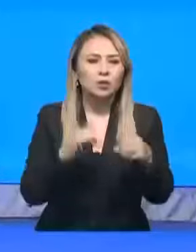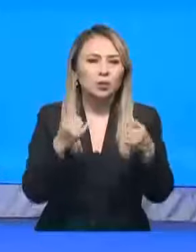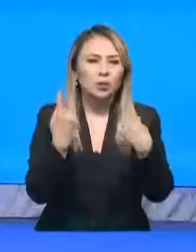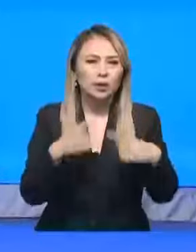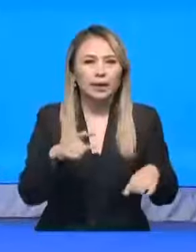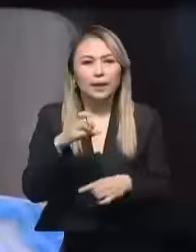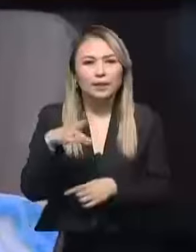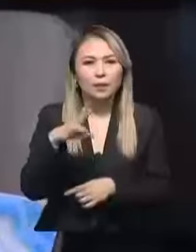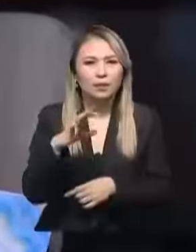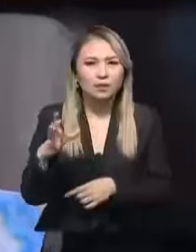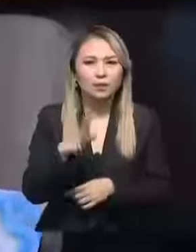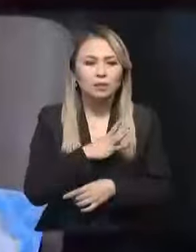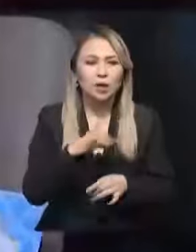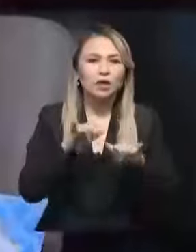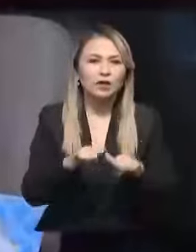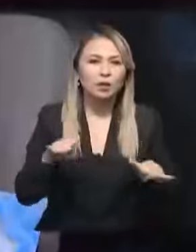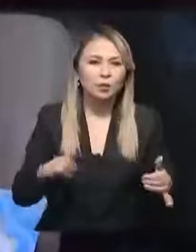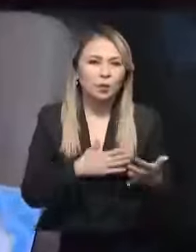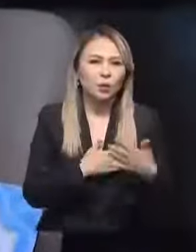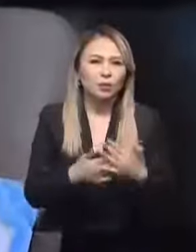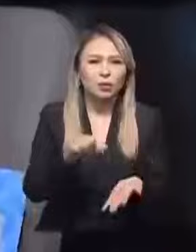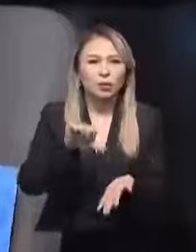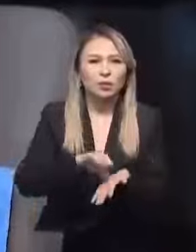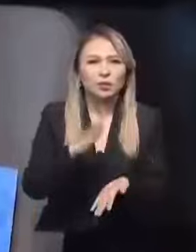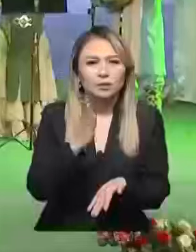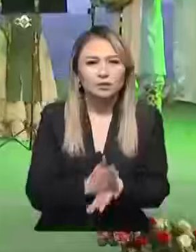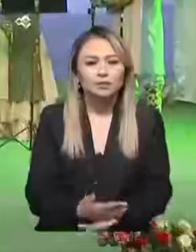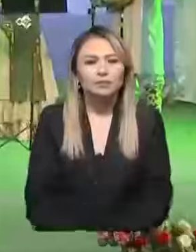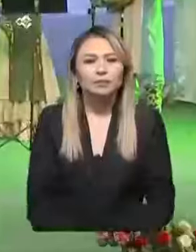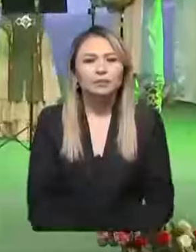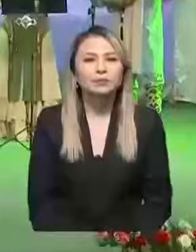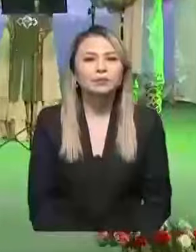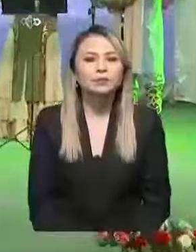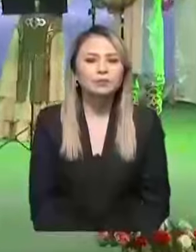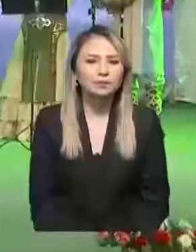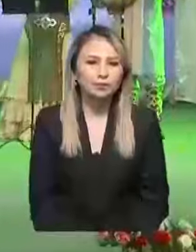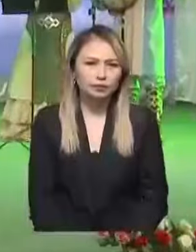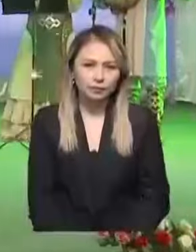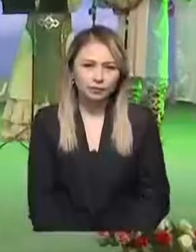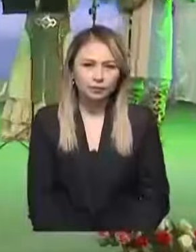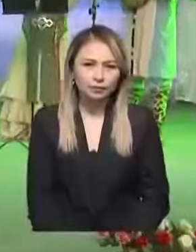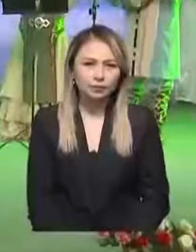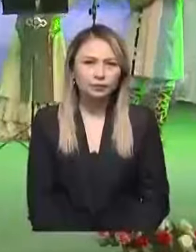этнос өкілдері өңірдің дамуына да сүбелі үлес қосып келеді. Абзал Балтабаев, Евгений Шинкаренко, Көкшетаудан 24 кезет.